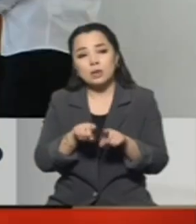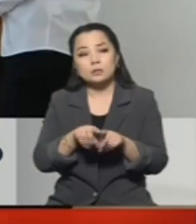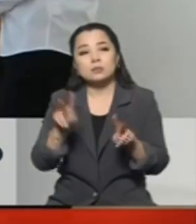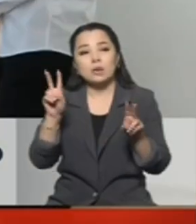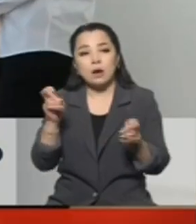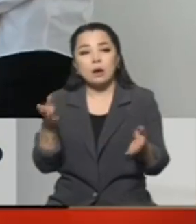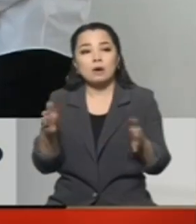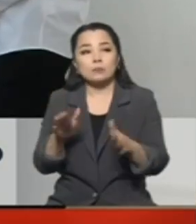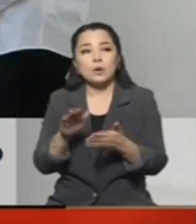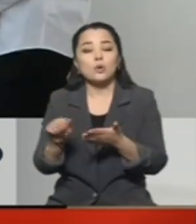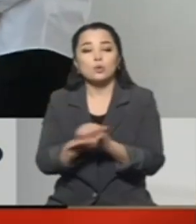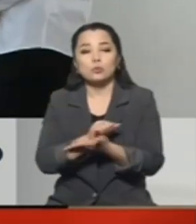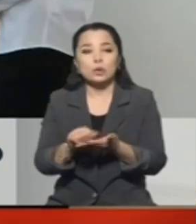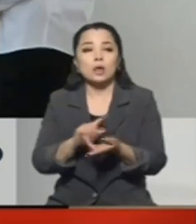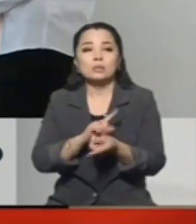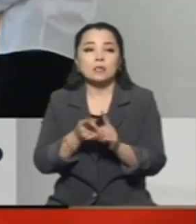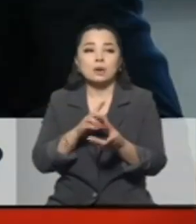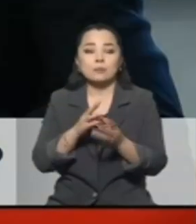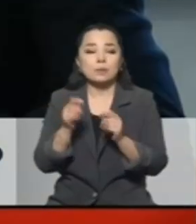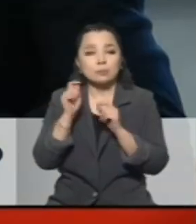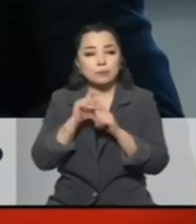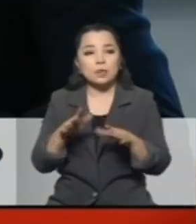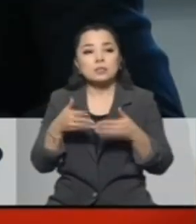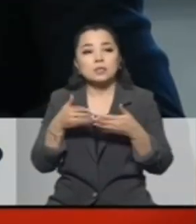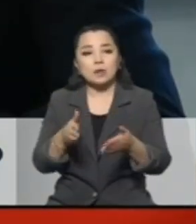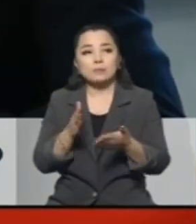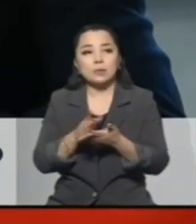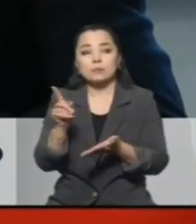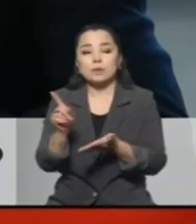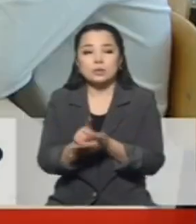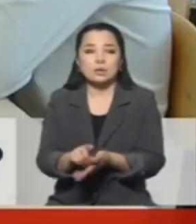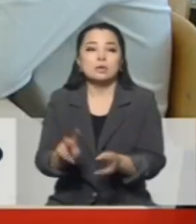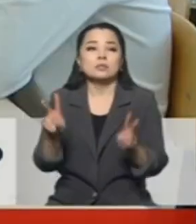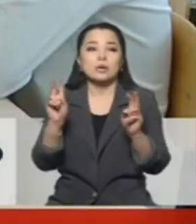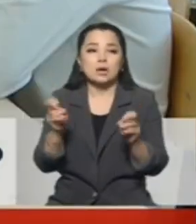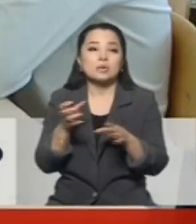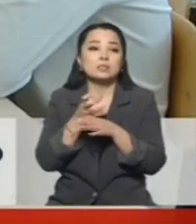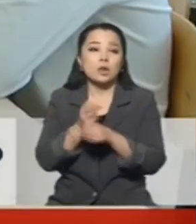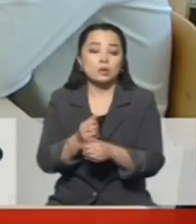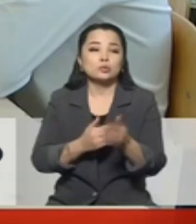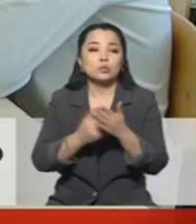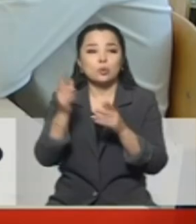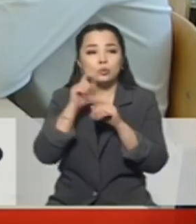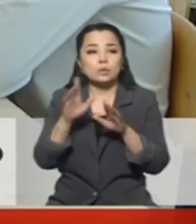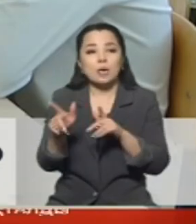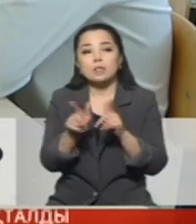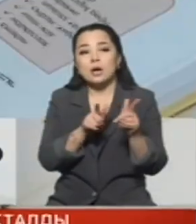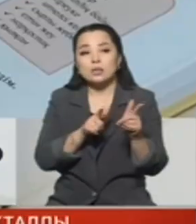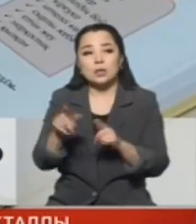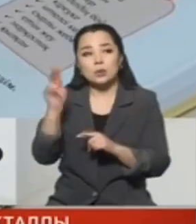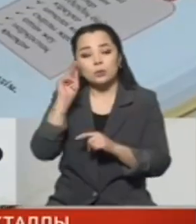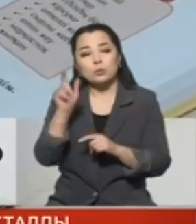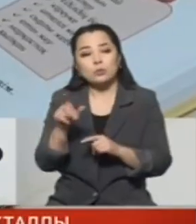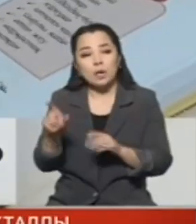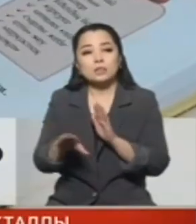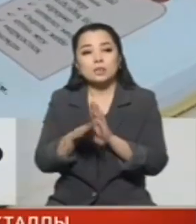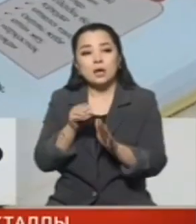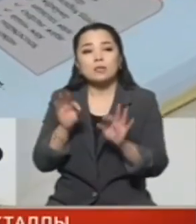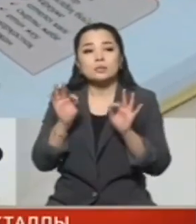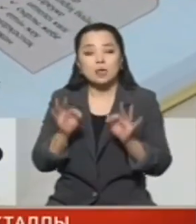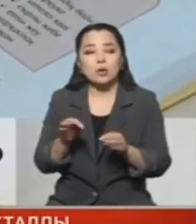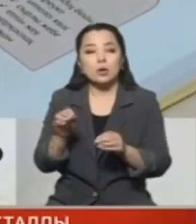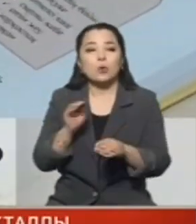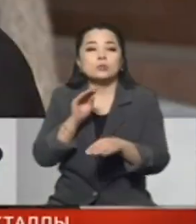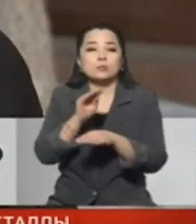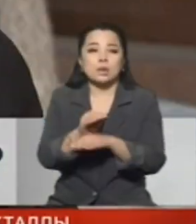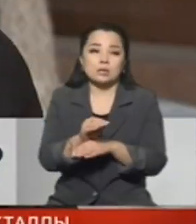қалдырады. Құжаттағы тағы бір өзгеріс мектеп бітірушілеріне міндетті пәндер қысқартылып, жоғары оқу орнына түсуге дайындалу үшін оқушының таңдауына қарай қосымша